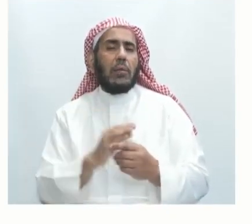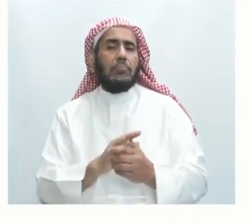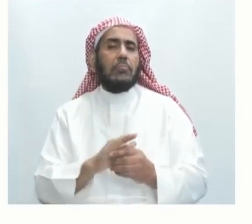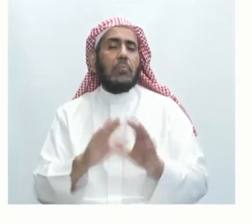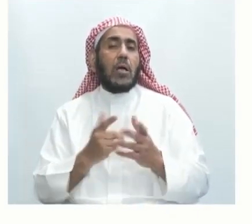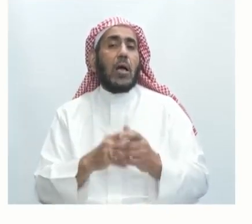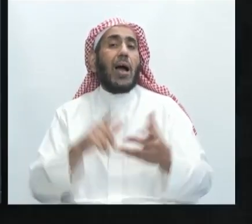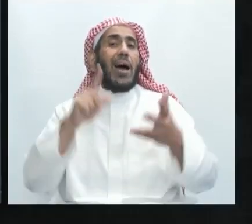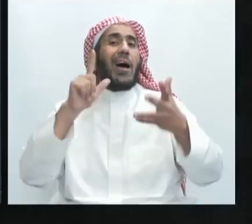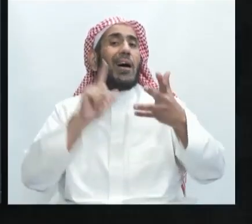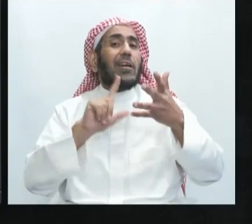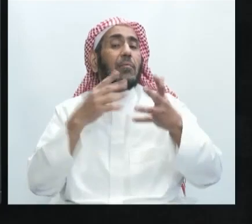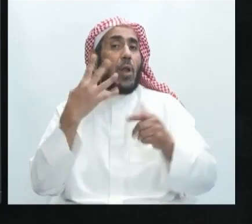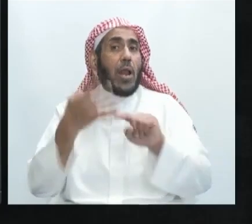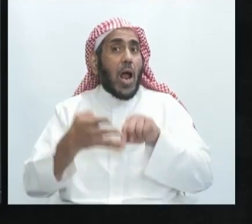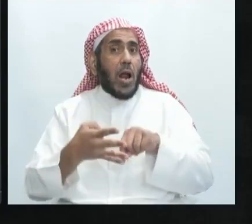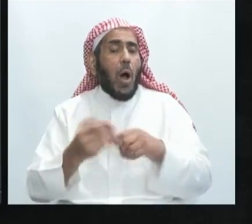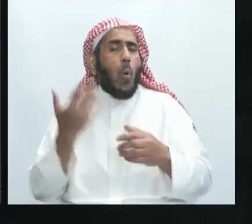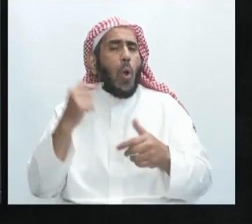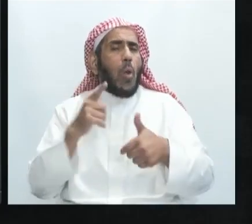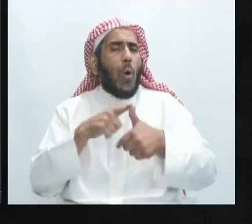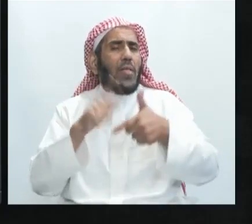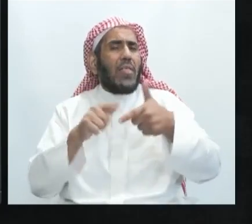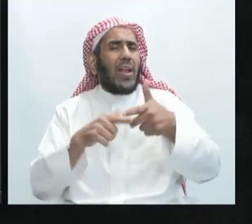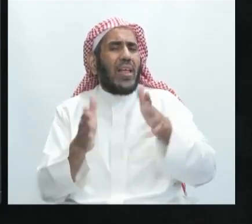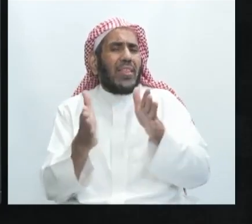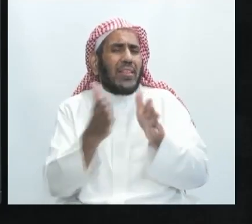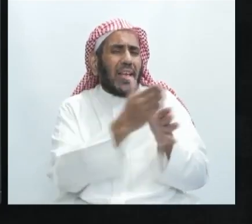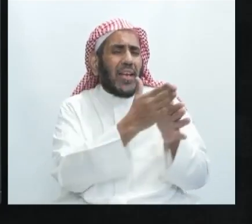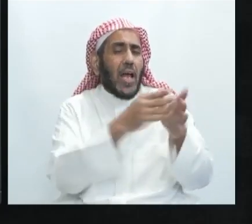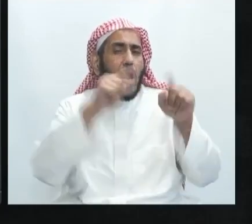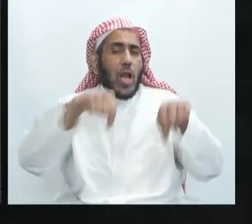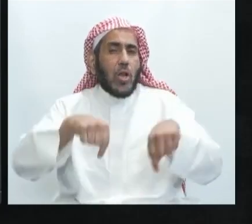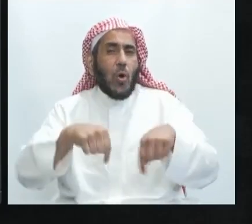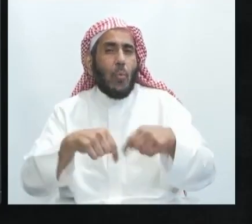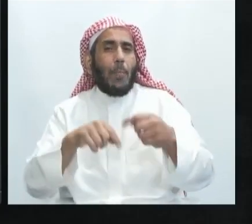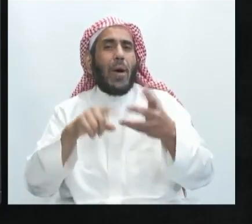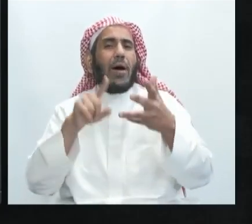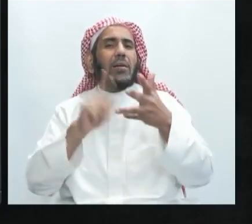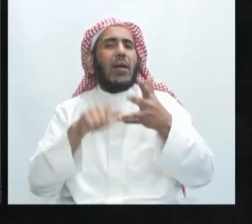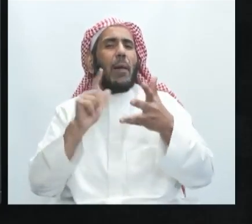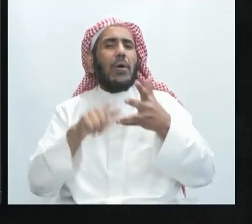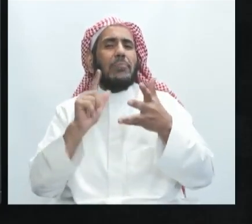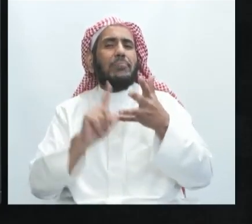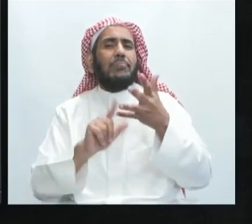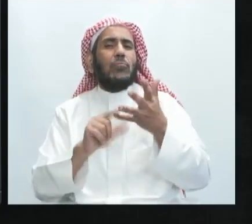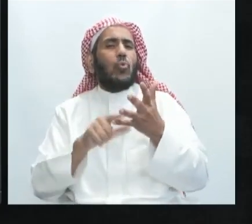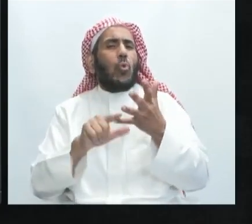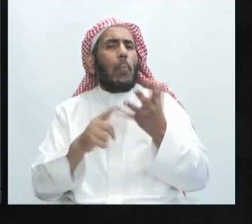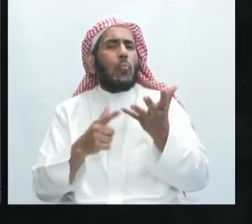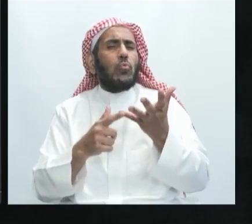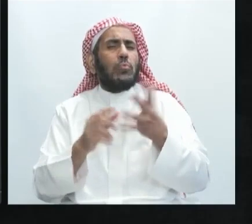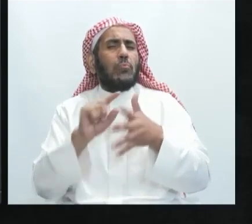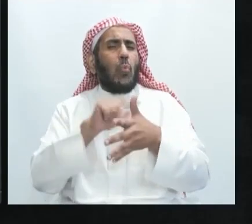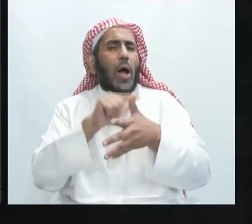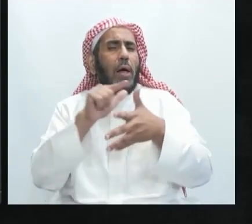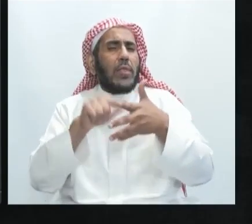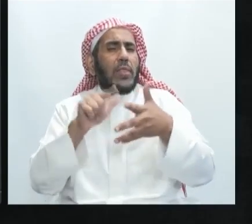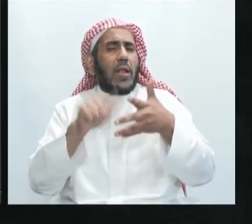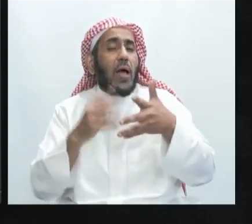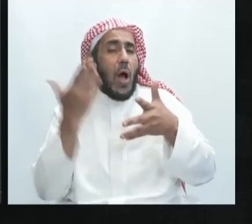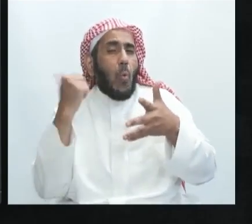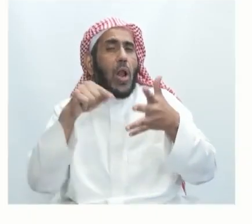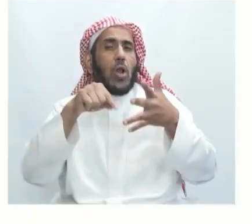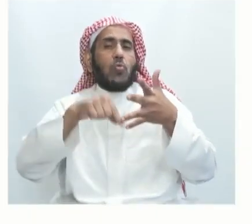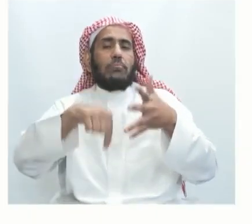الرابع ذكرنا في الدرس الماضي الاوجه الثلاثه الان سنتناول الوجه الرابع من اوجه مصطلح القانون